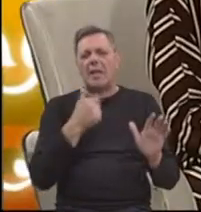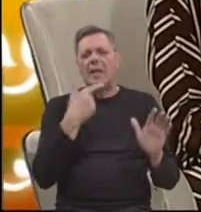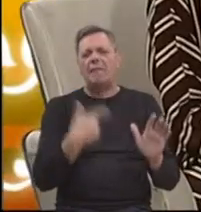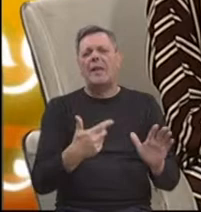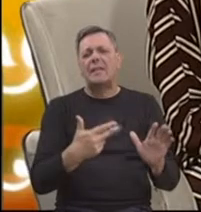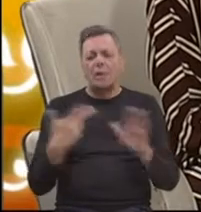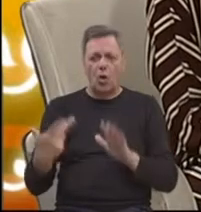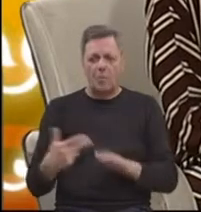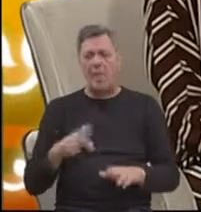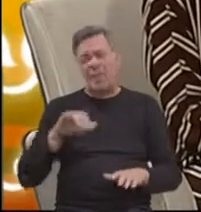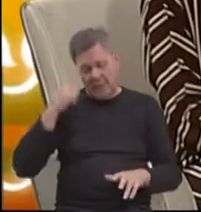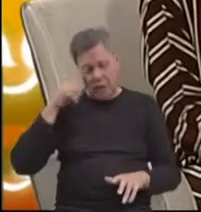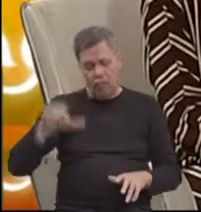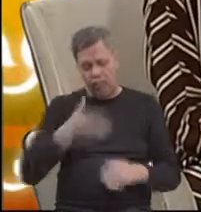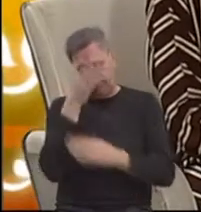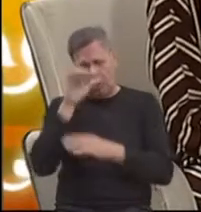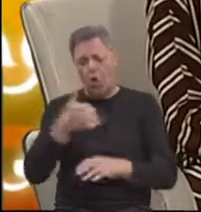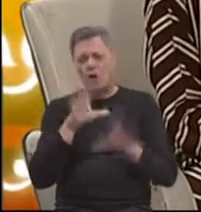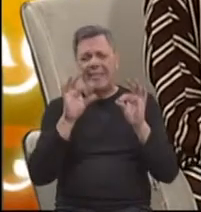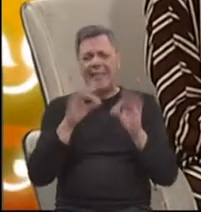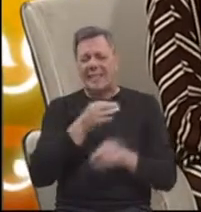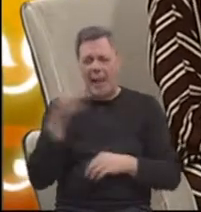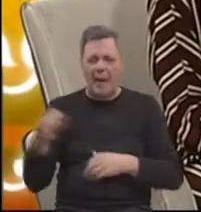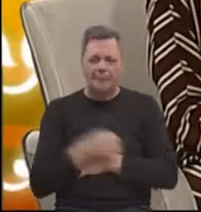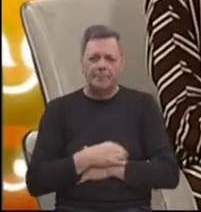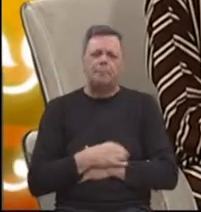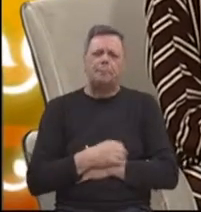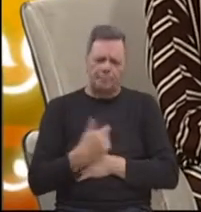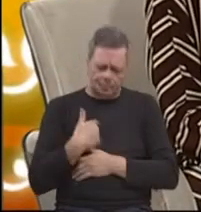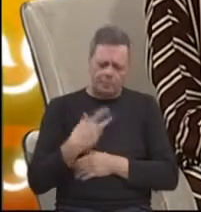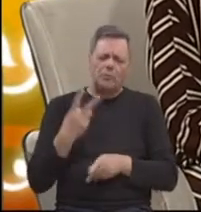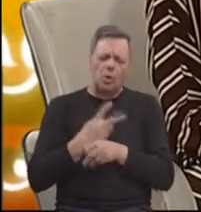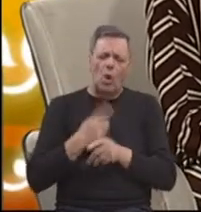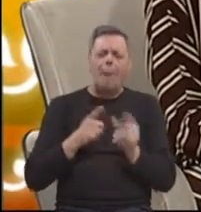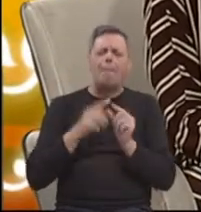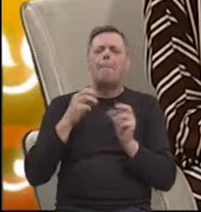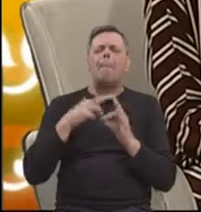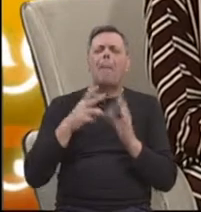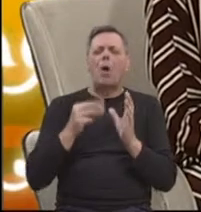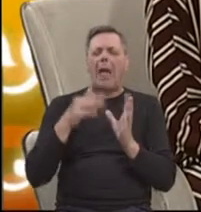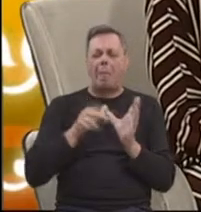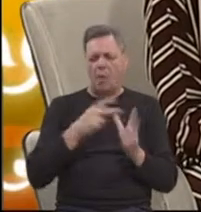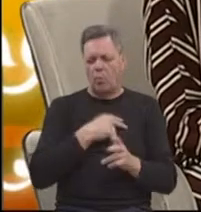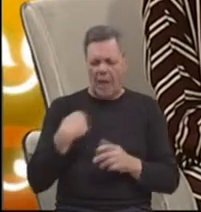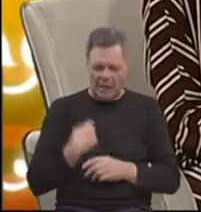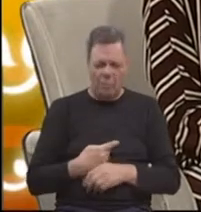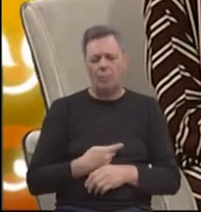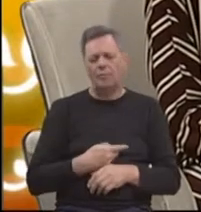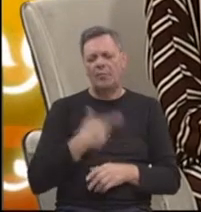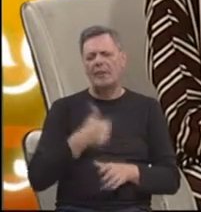je 17. Ima još 10 dana. Tako, evo, bližimo se kongresu. Tradicionalno smo u hotelu Panorama u Zagrebu, od 26.